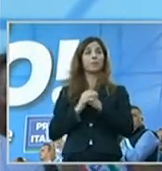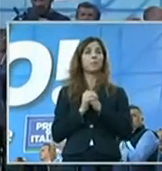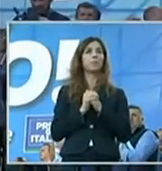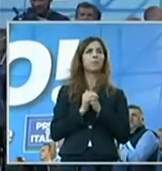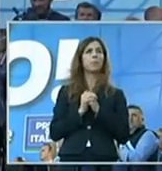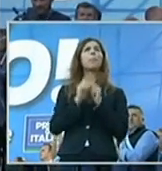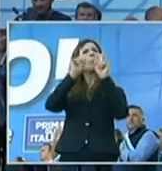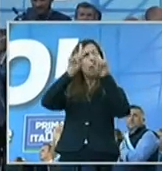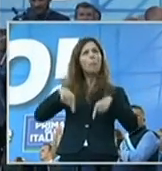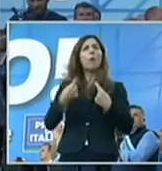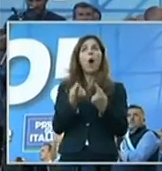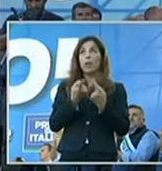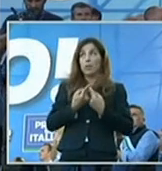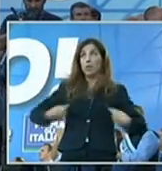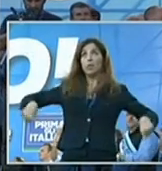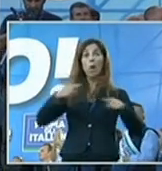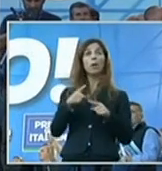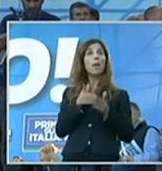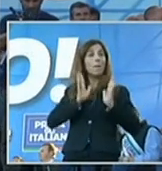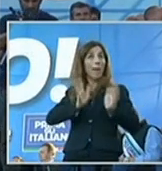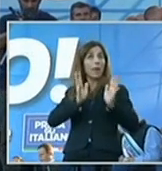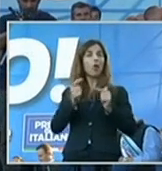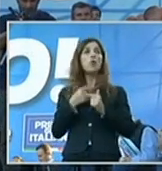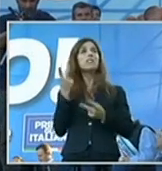E poi saremmo noi pericolosi e violenti.